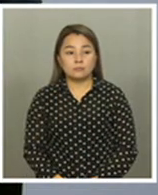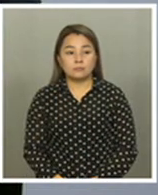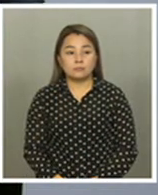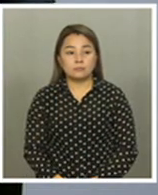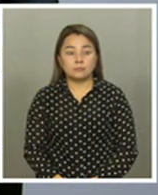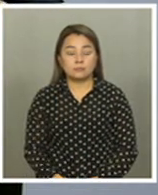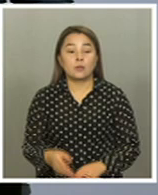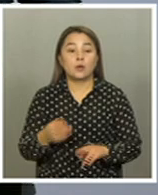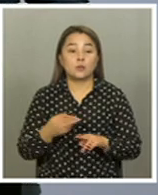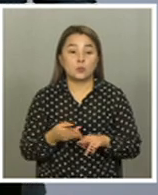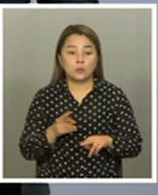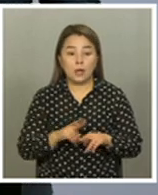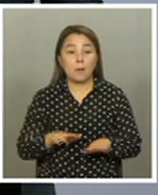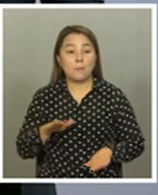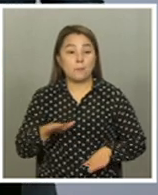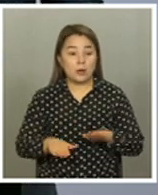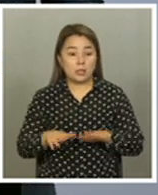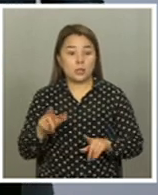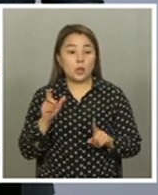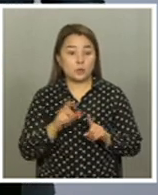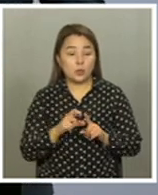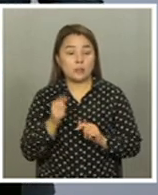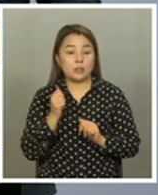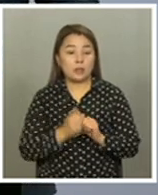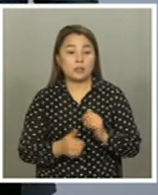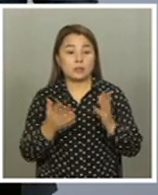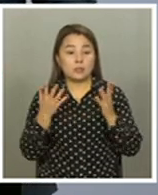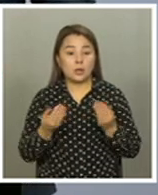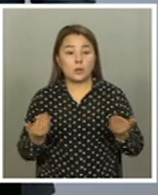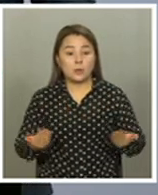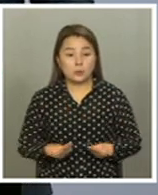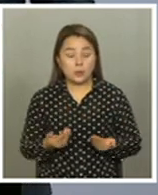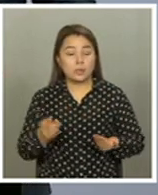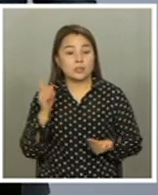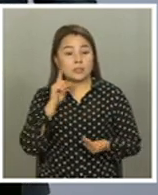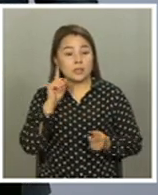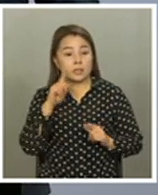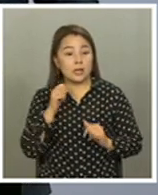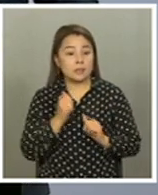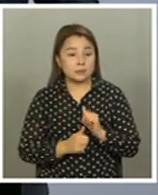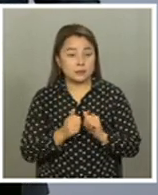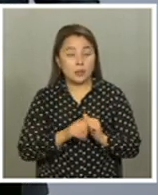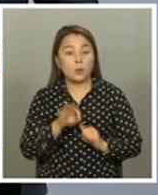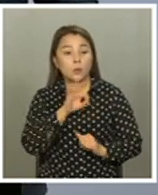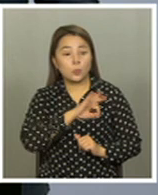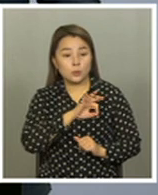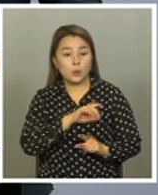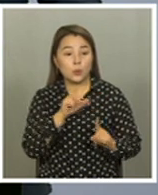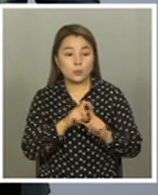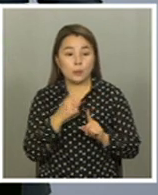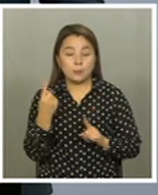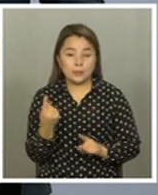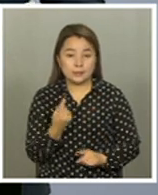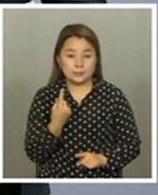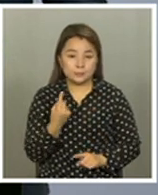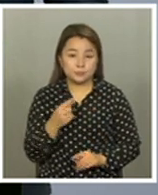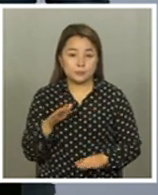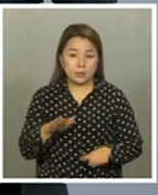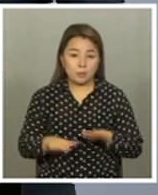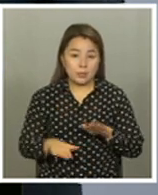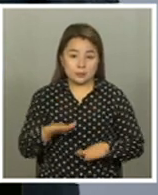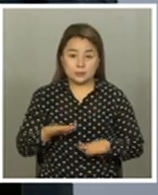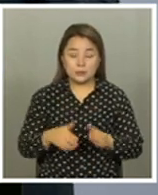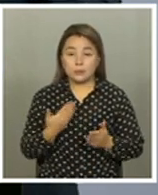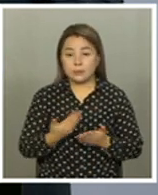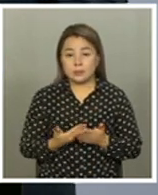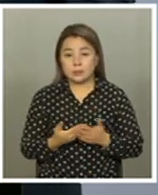Сонымен, масса сөзін күнделікті өмірде біз жиі естіп және қолданып жүрген сөздердің бірі. Масса, мысалы,